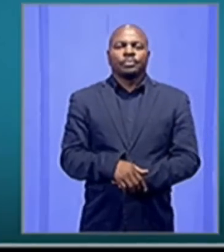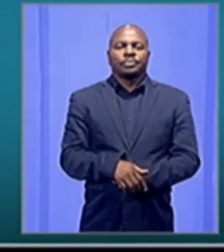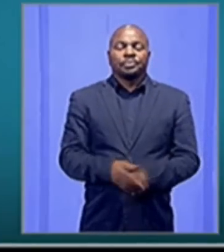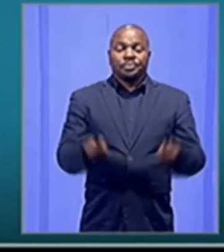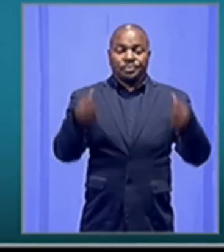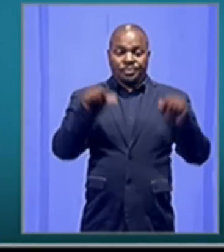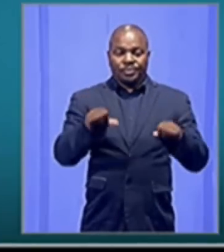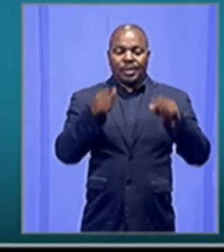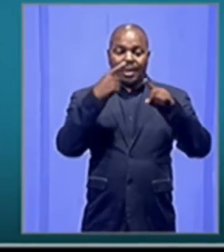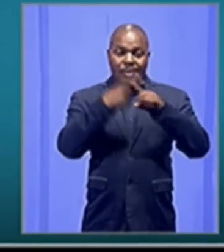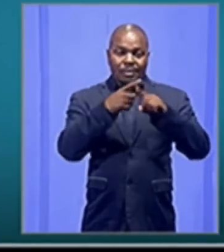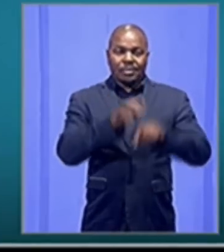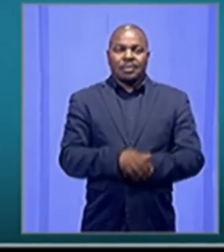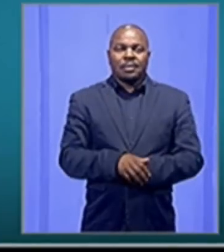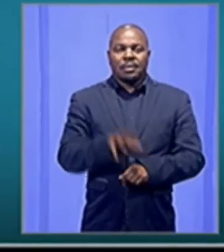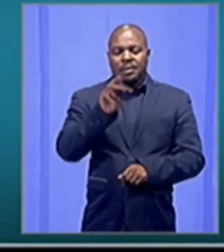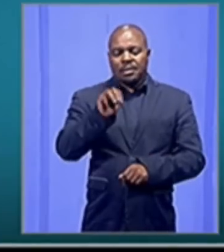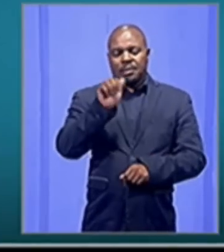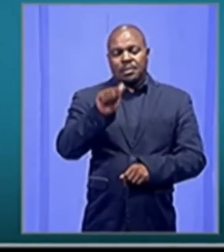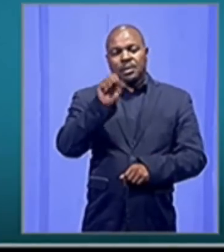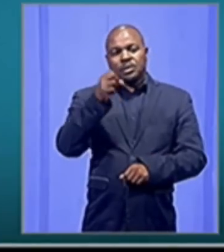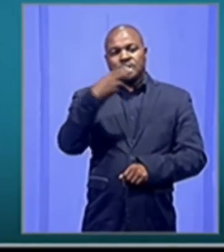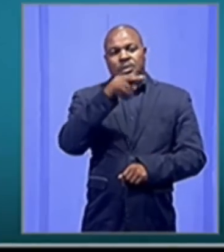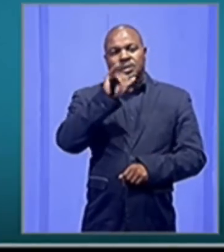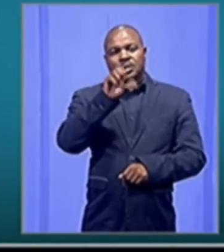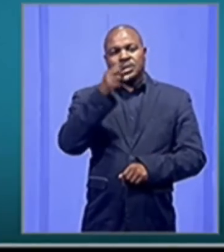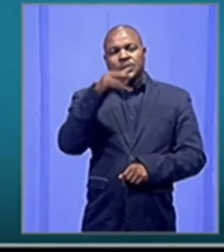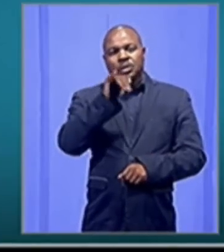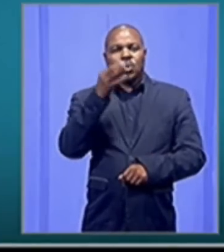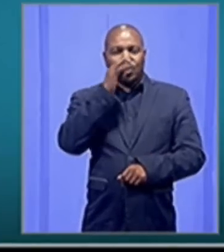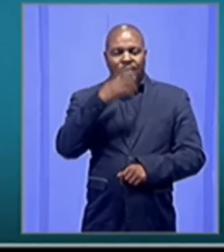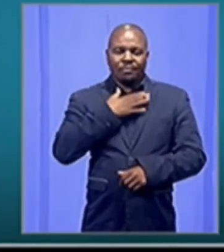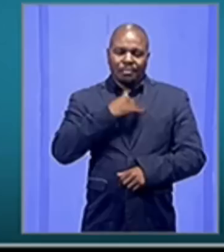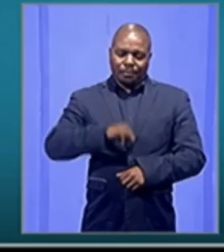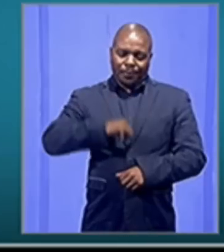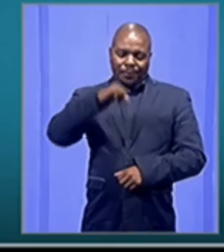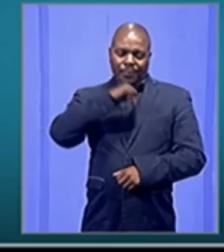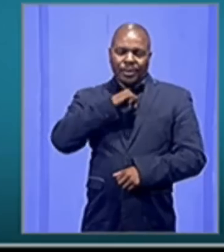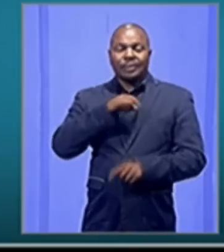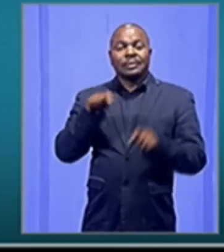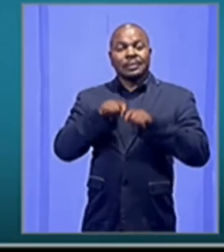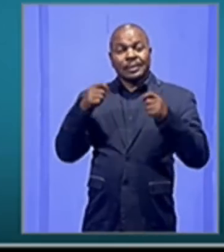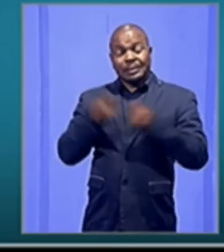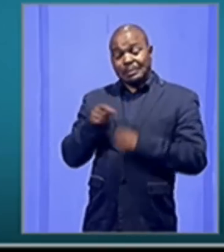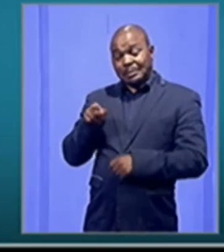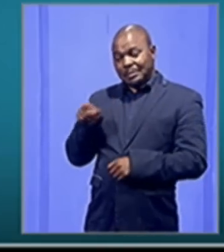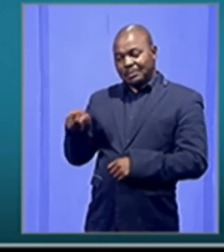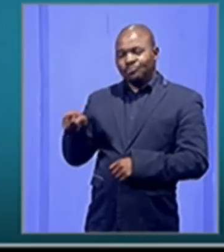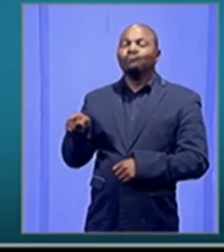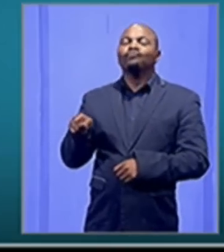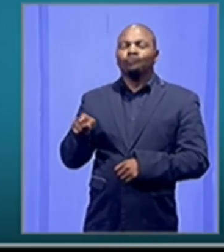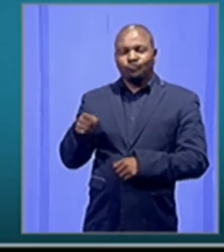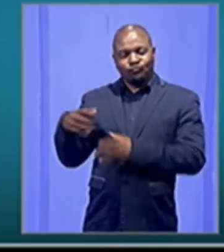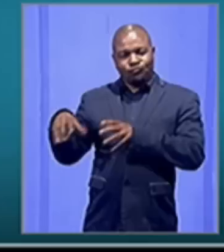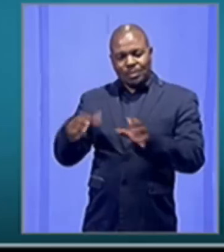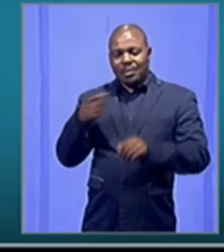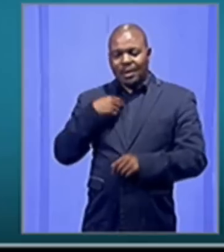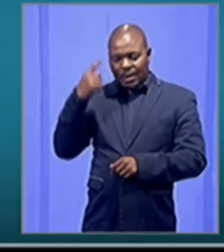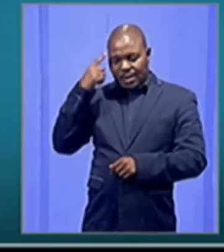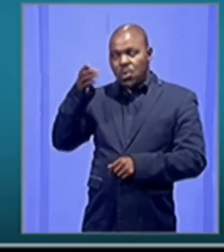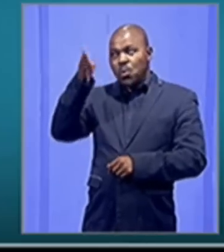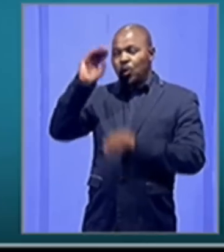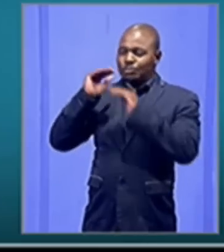Letlakaleng la X Sophie Mashishi o re ke motlotlo ka sehlopha sa rena sa rugby ke re modimo a ba šireletše